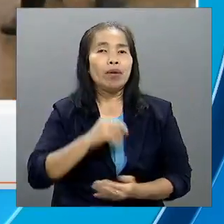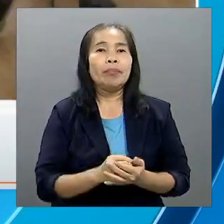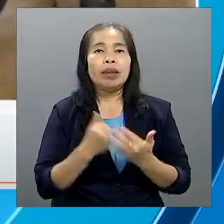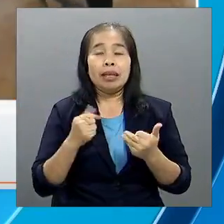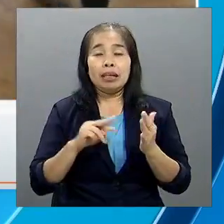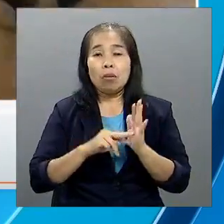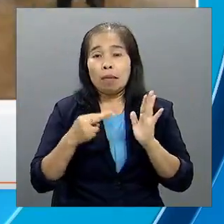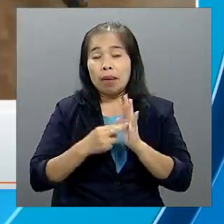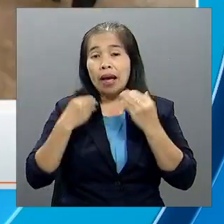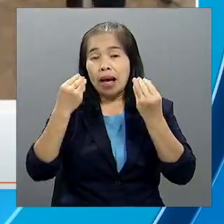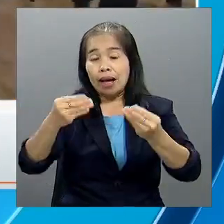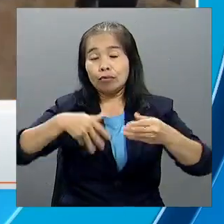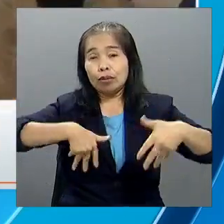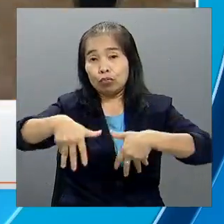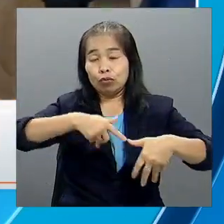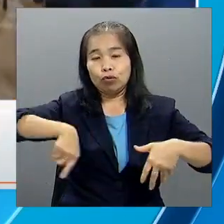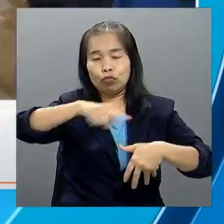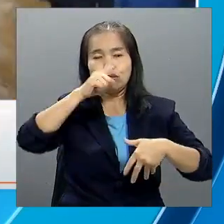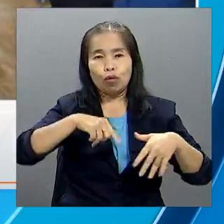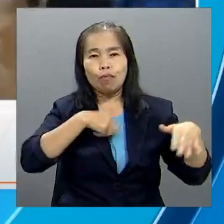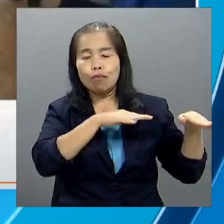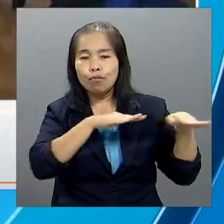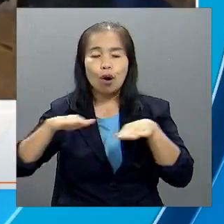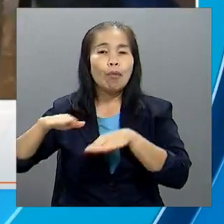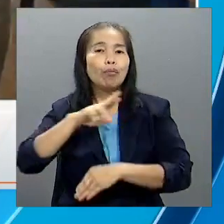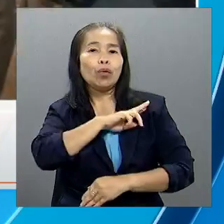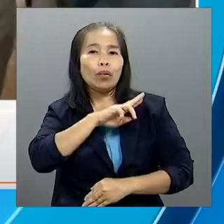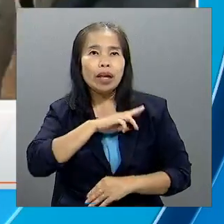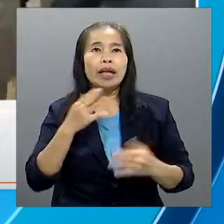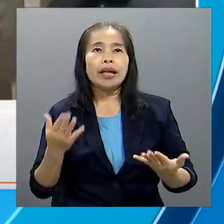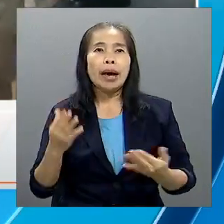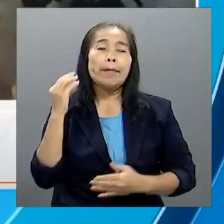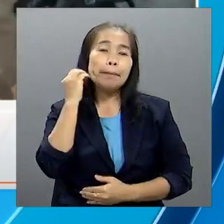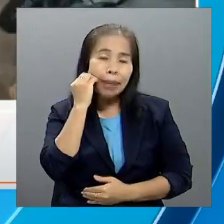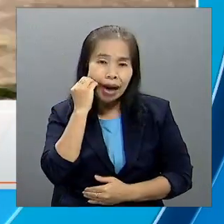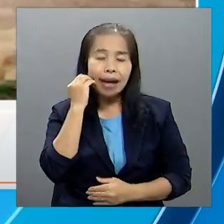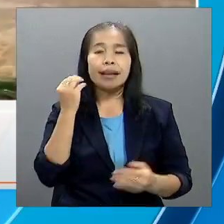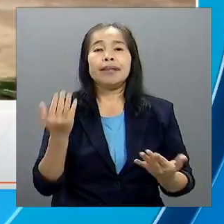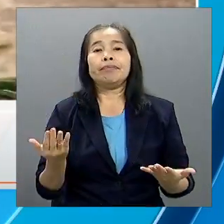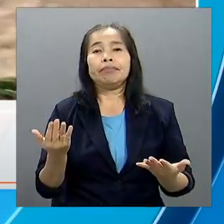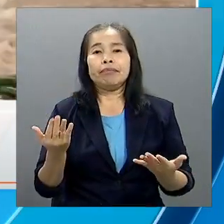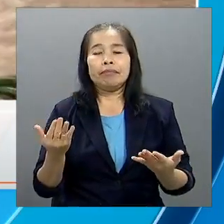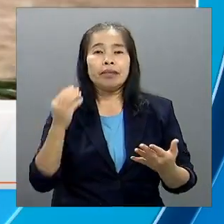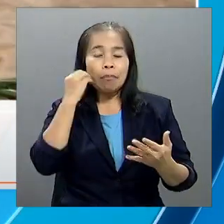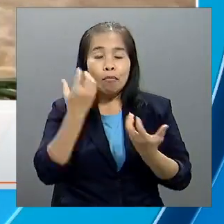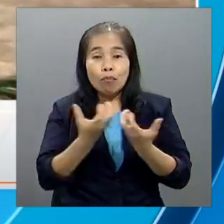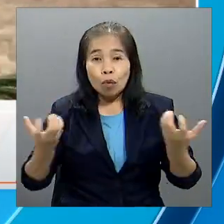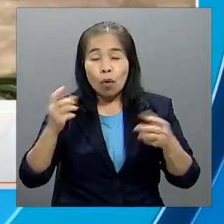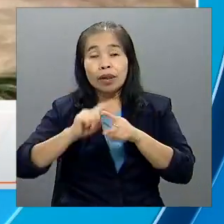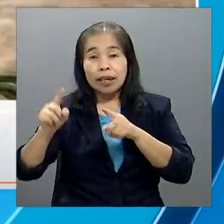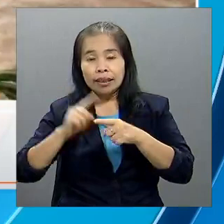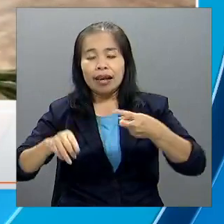ควรจะเตรียมตัวค่ะของอะไรบ้างที่เราอยู่กับพื้นอยู่กับชั้นล่างอะไรอย่างเงี้ยค่ะให้ยกขึ้นสูงได้ยกขึ้นไว้เลยนะคะ